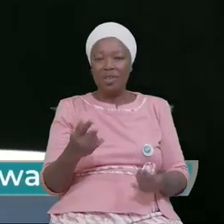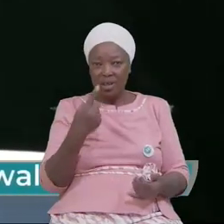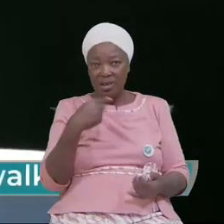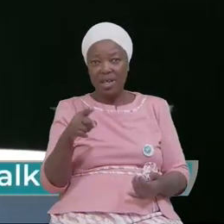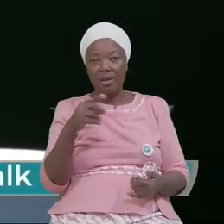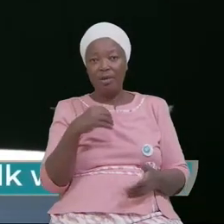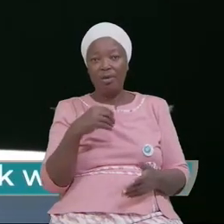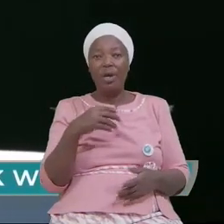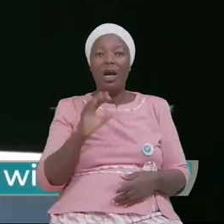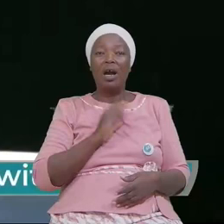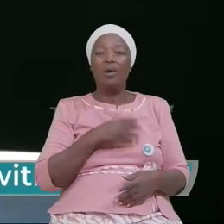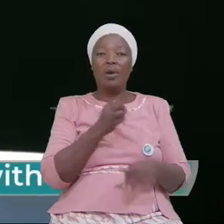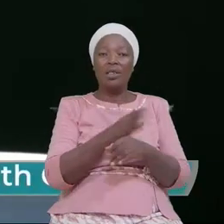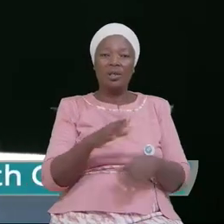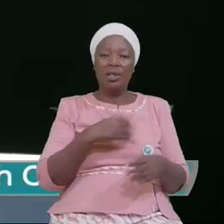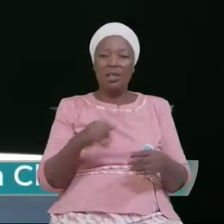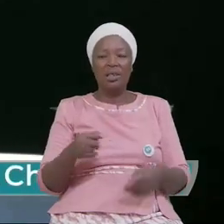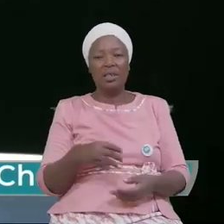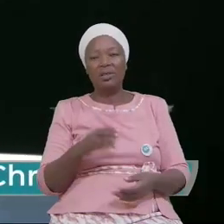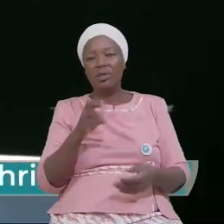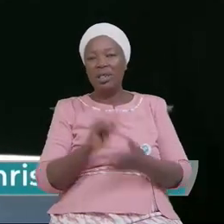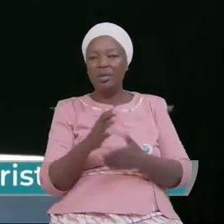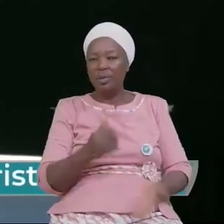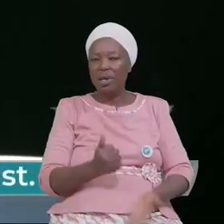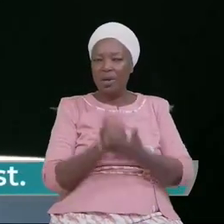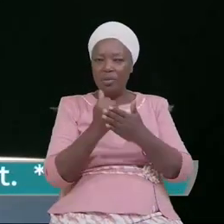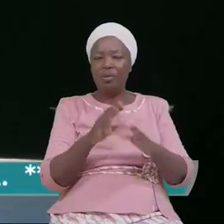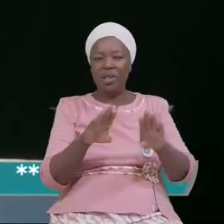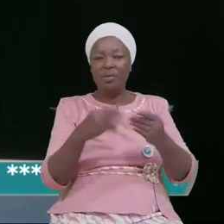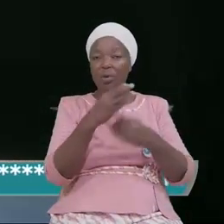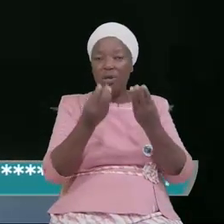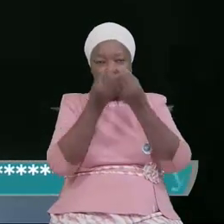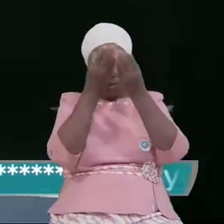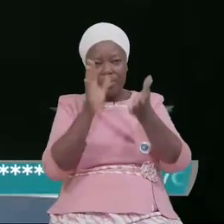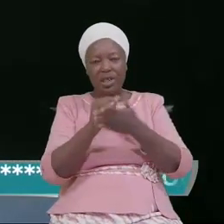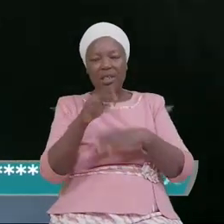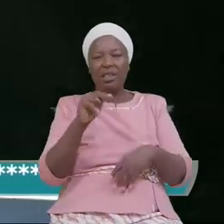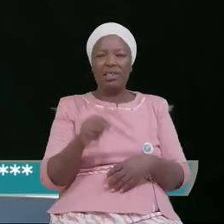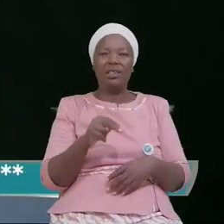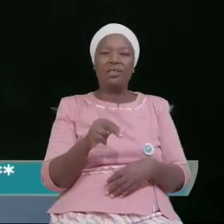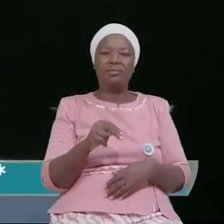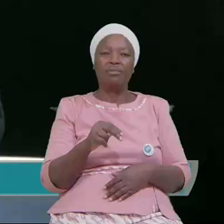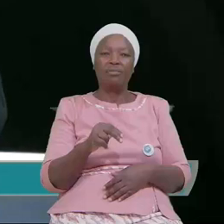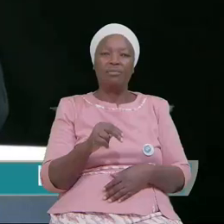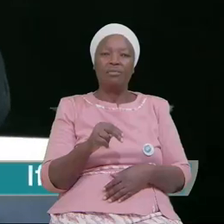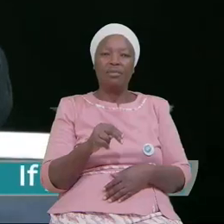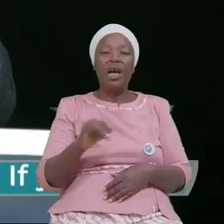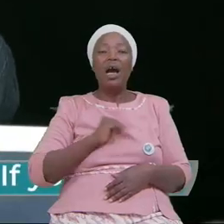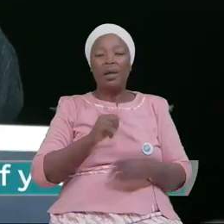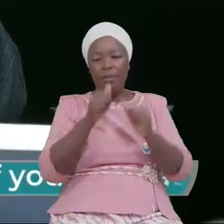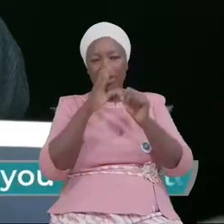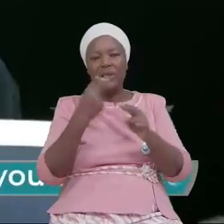Et donnez toutes vos informations aux conseillers. Je bénis le nom du Seigneur pour